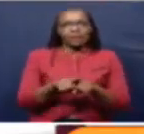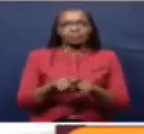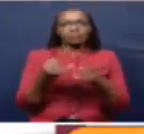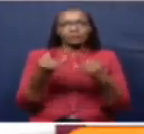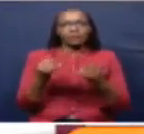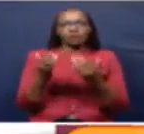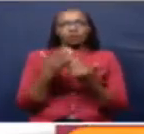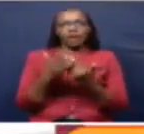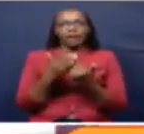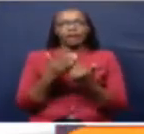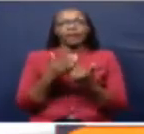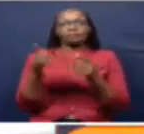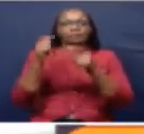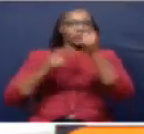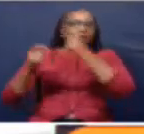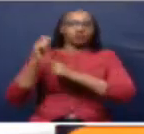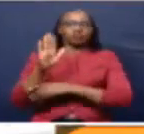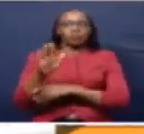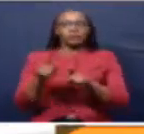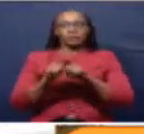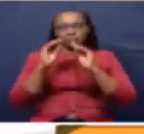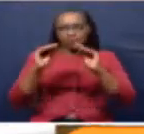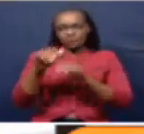na kuwafunza mengi.